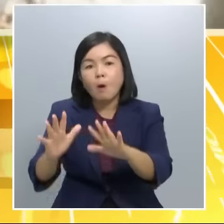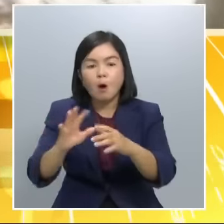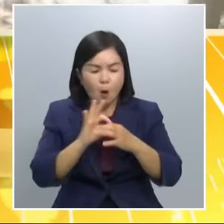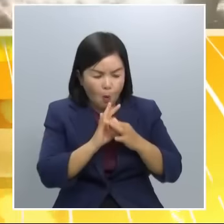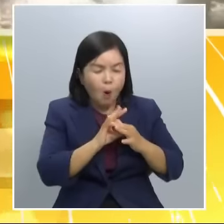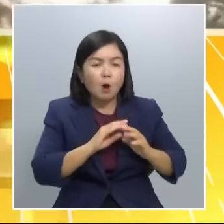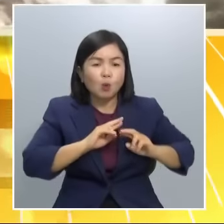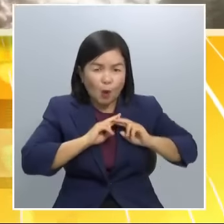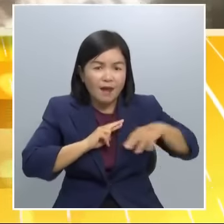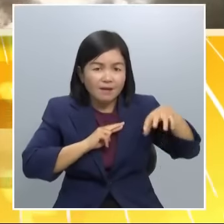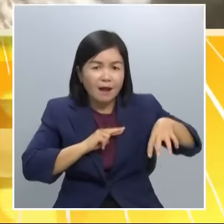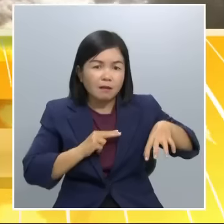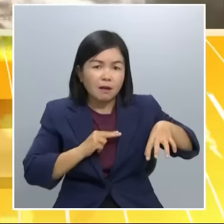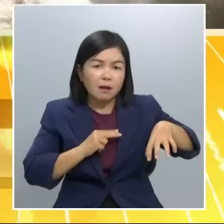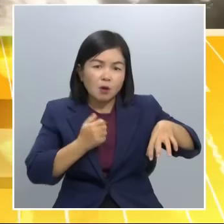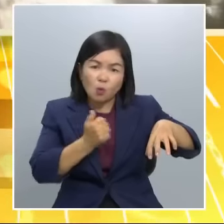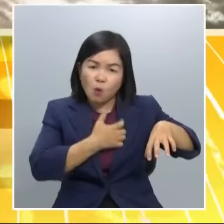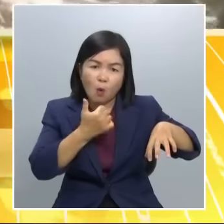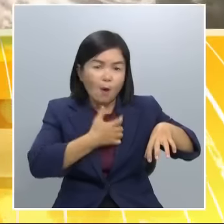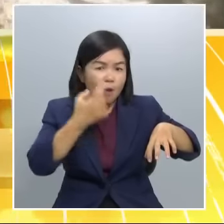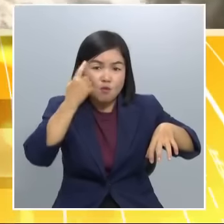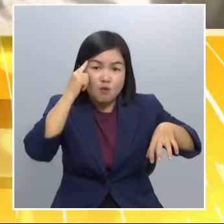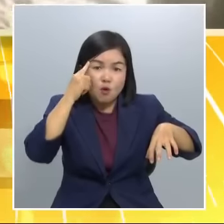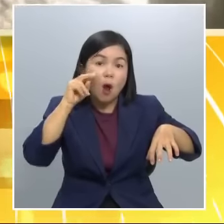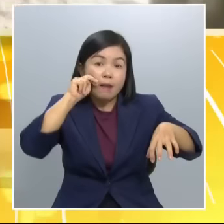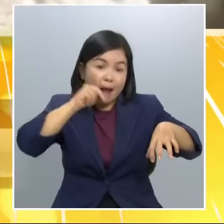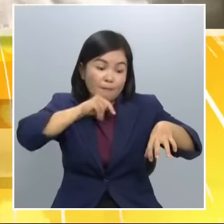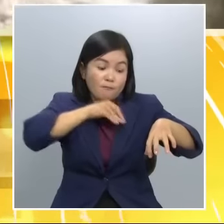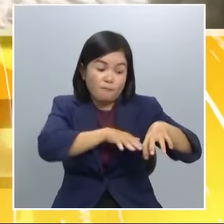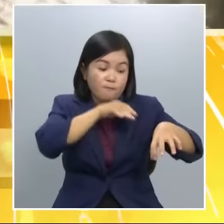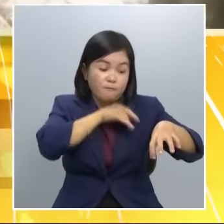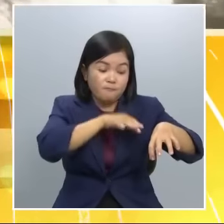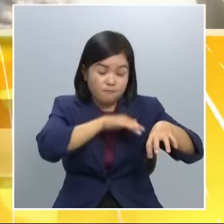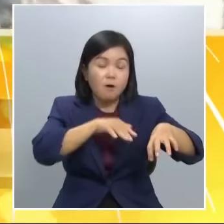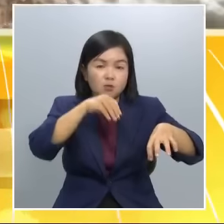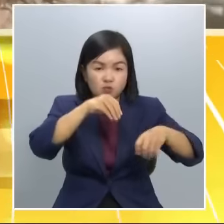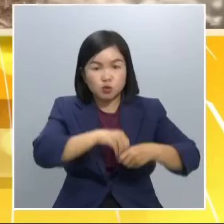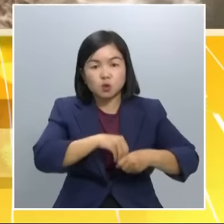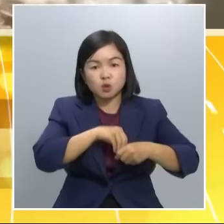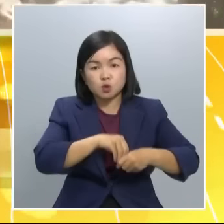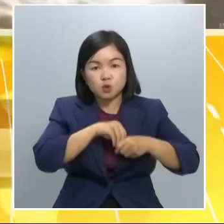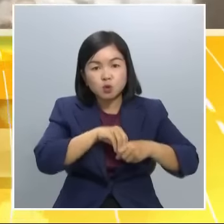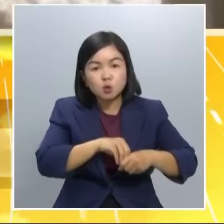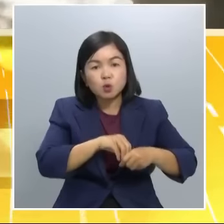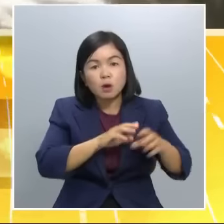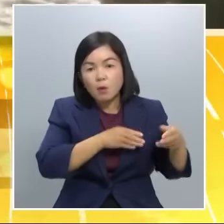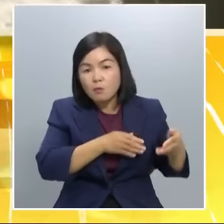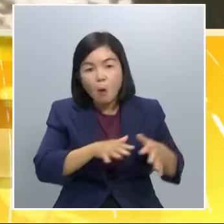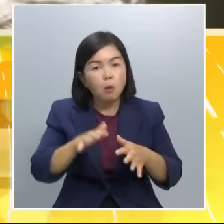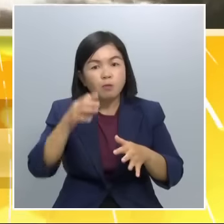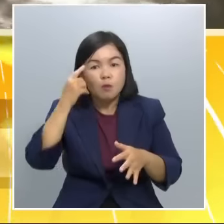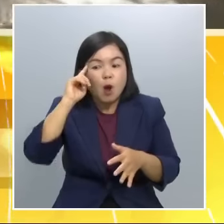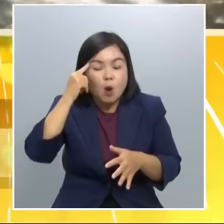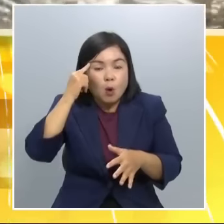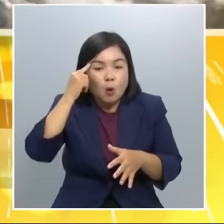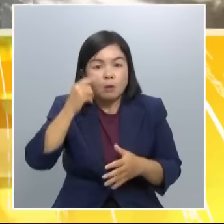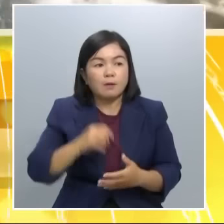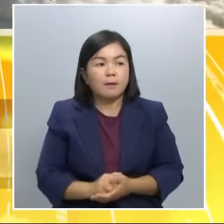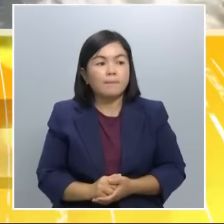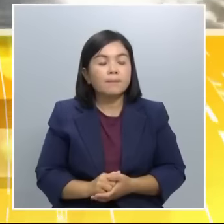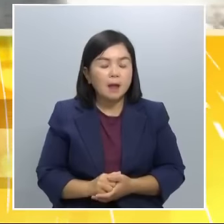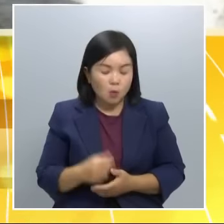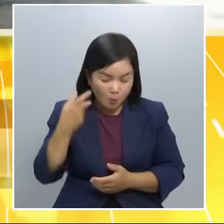ตัวเองนี่แหละเขายังซัดอยู่ต่อเนื่องเนี่ยท่านผู้ชมฮะ เก็บไม้ได ้ไม่เป็นไรนะป้านะสู้ๆนะคะป้าเนา